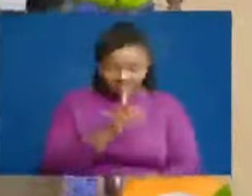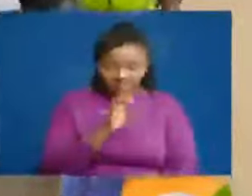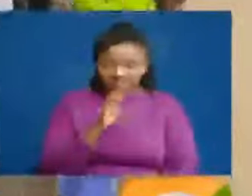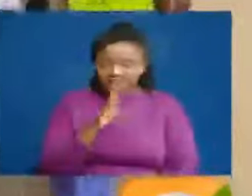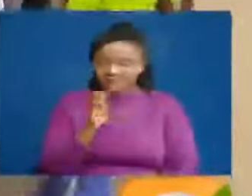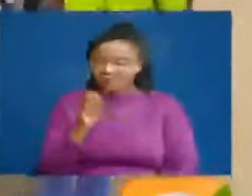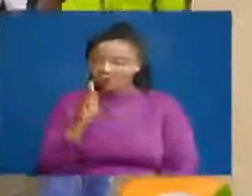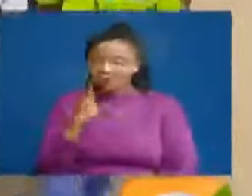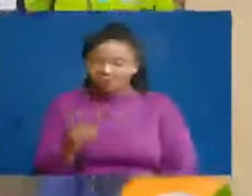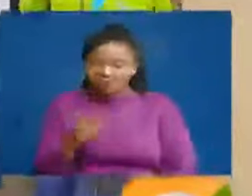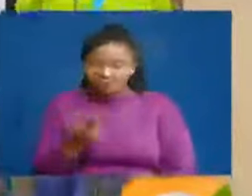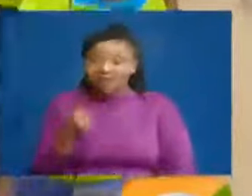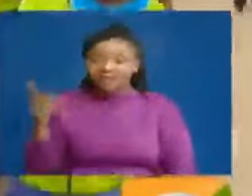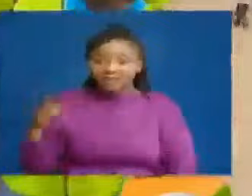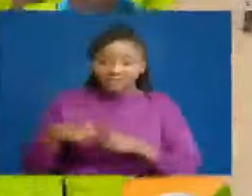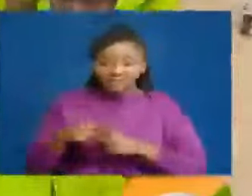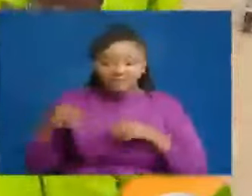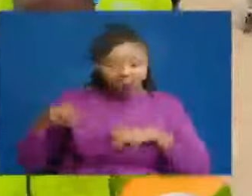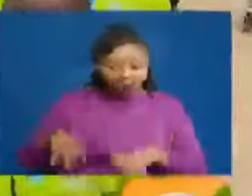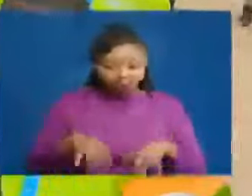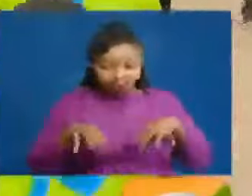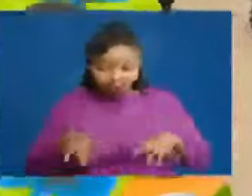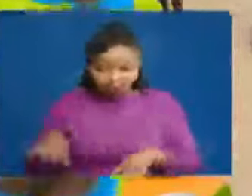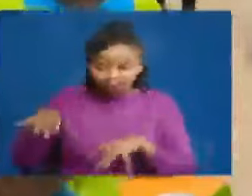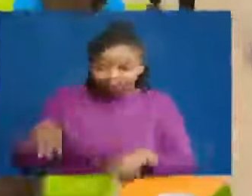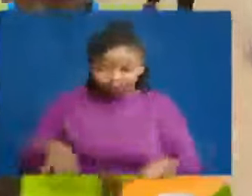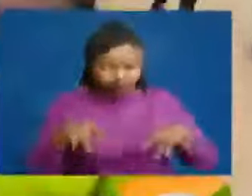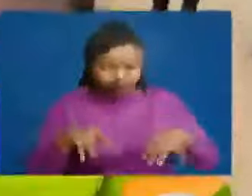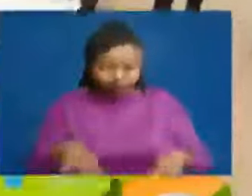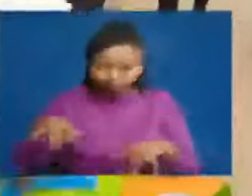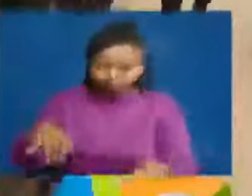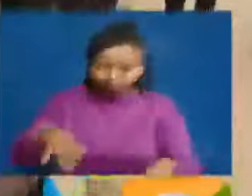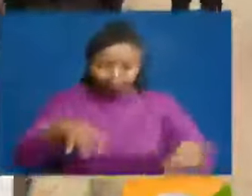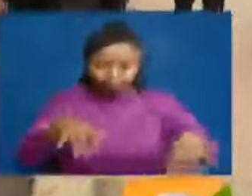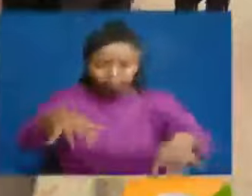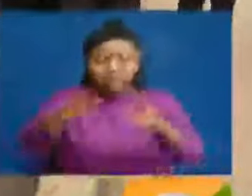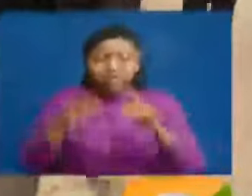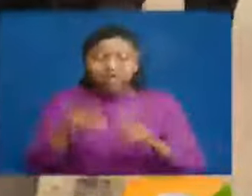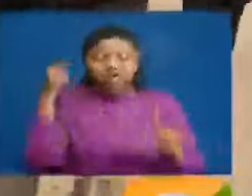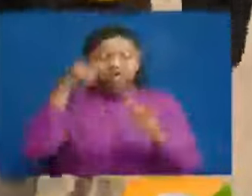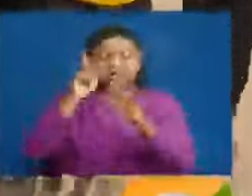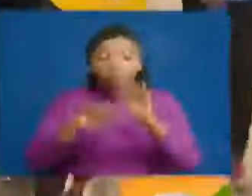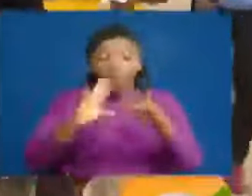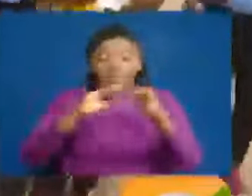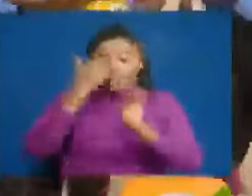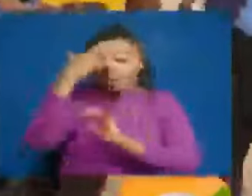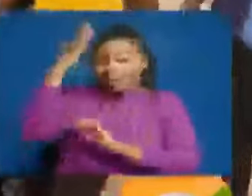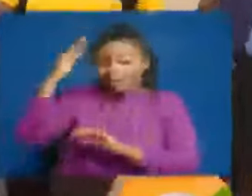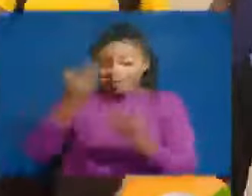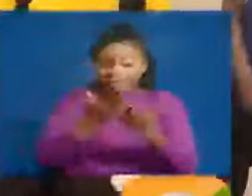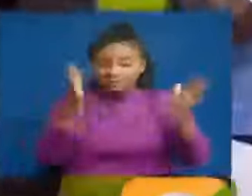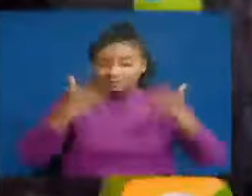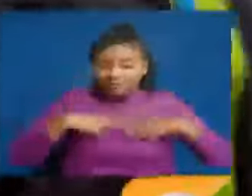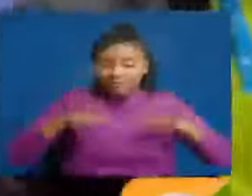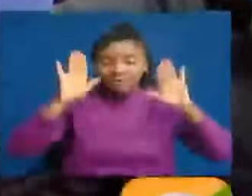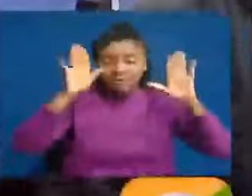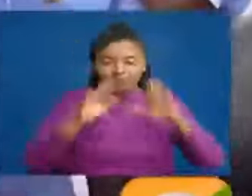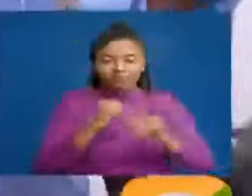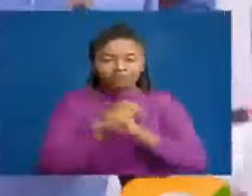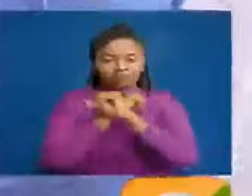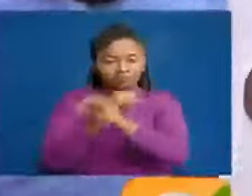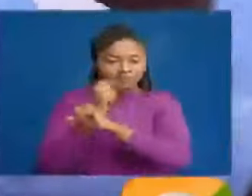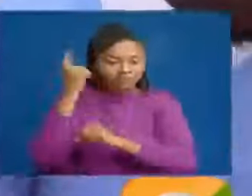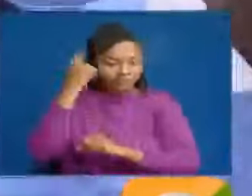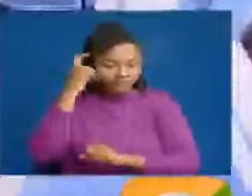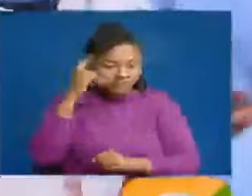kwa matembezi kando ya barabara ya Thika ili kuhamasisha umma kuhusu umuhimu wa kujumuisha ustawi wa akili mahali pa